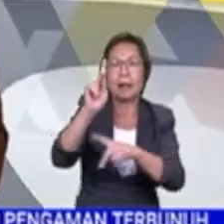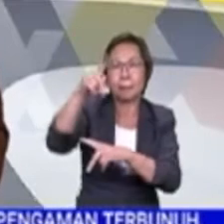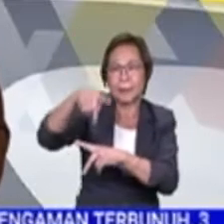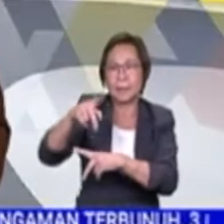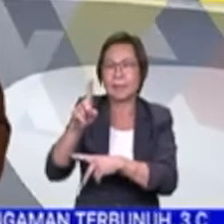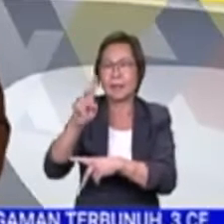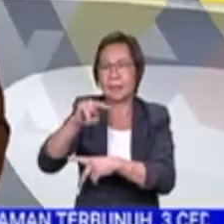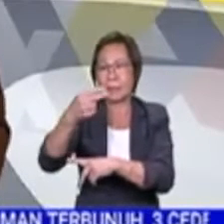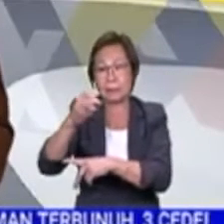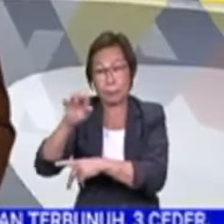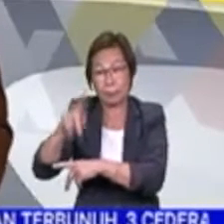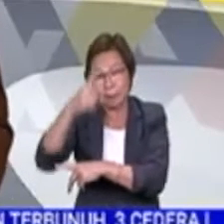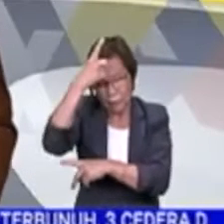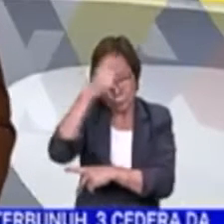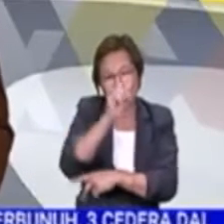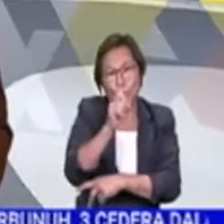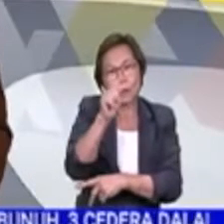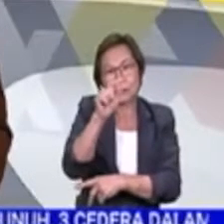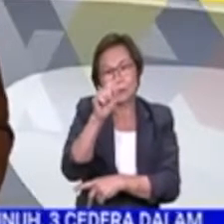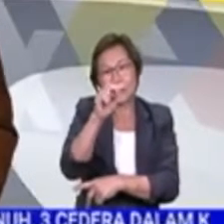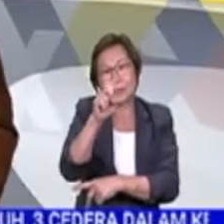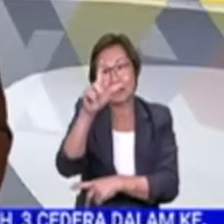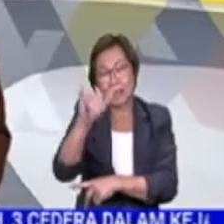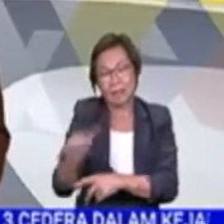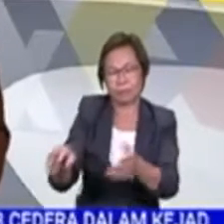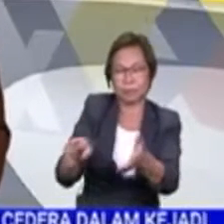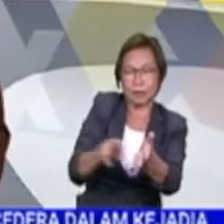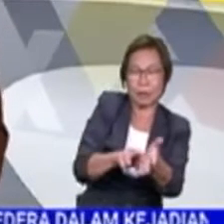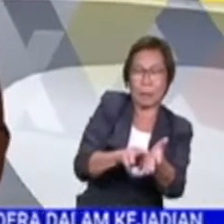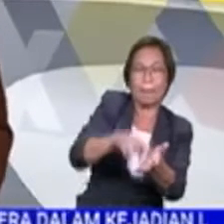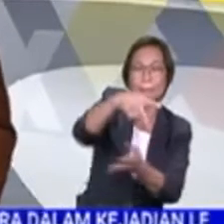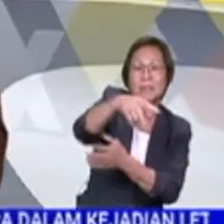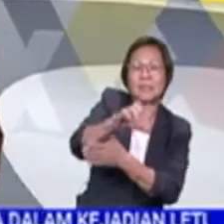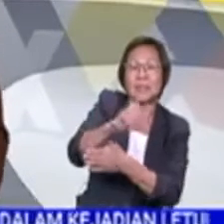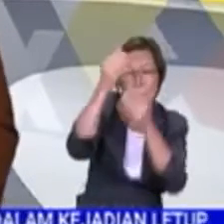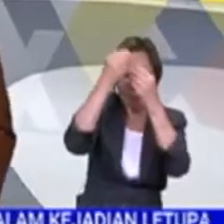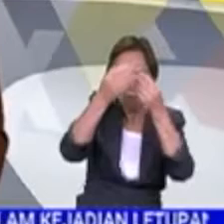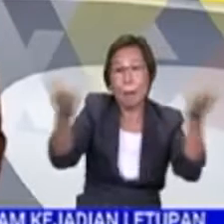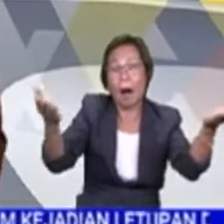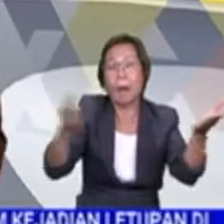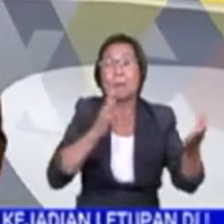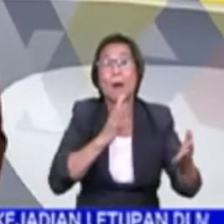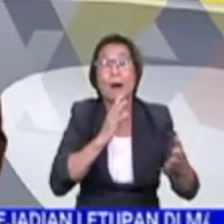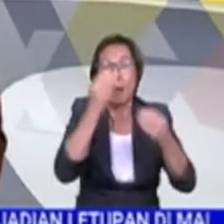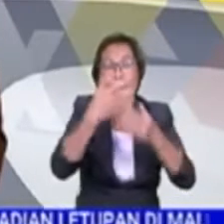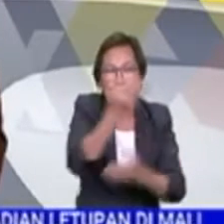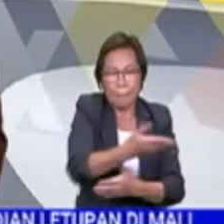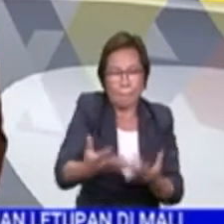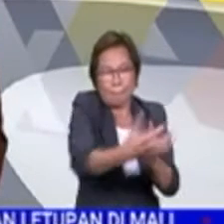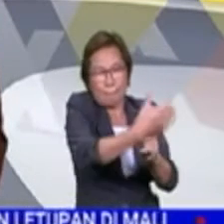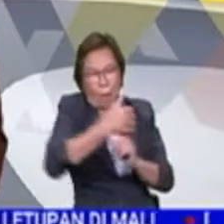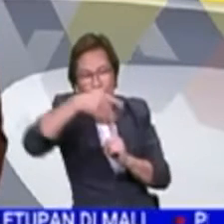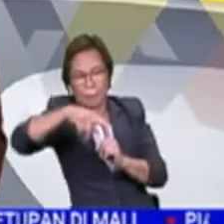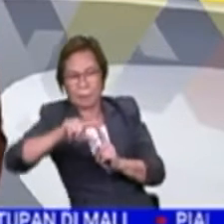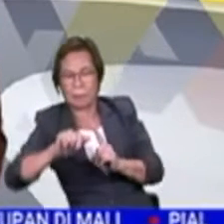Ehwal Pengguna Sarawak, Dato' Stanley Tan dalam satu kenyataan media berkata, mereka menerima kes serahan barangan sitaan oleh